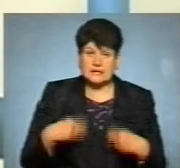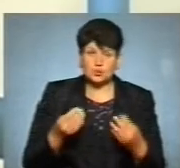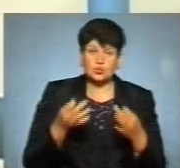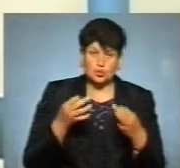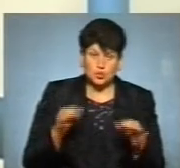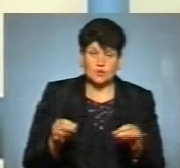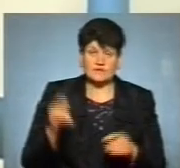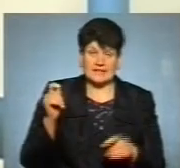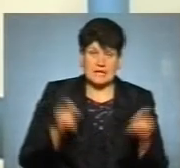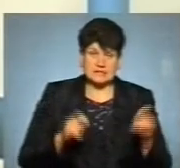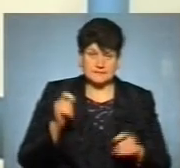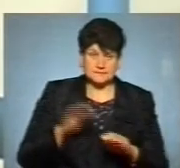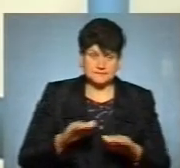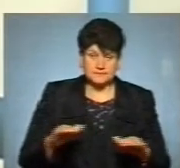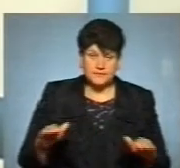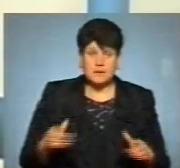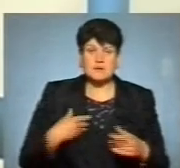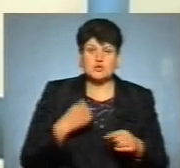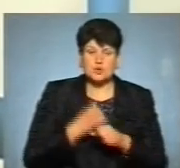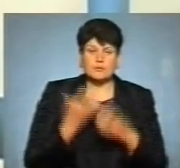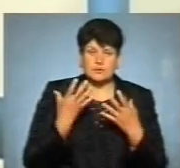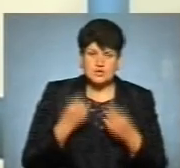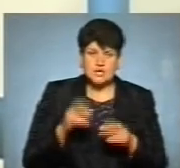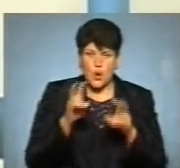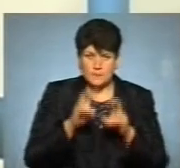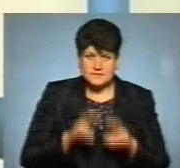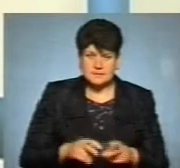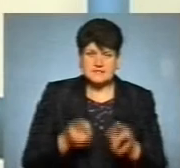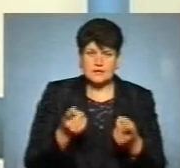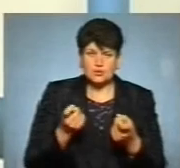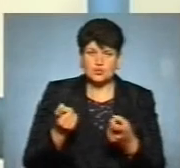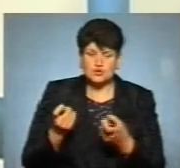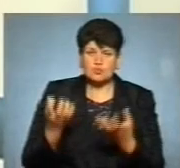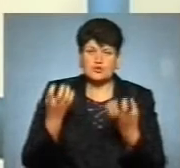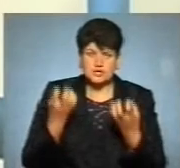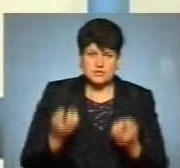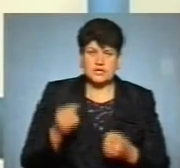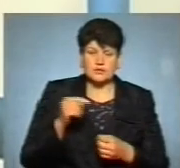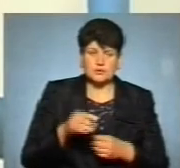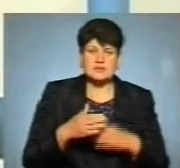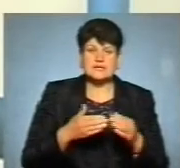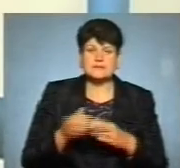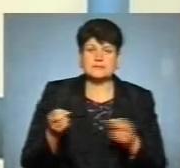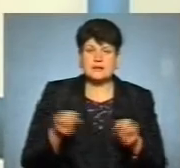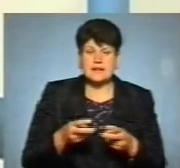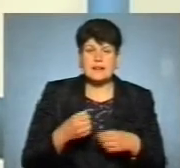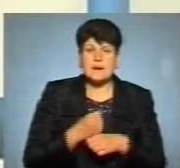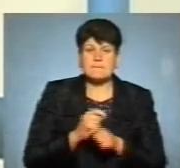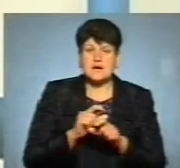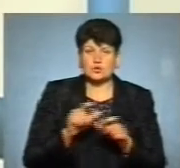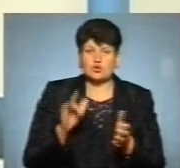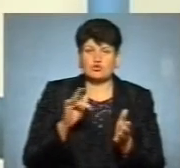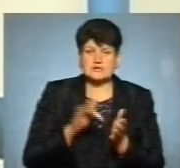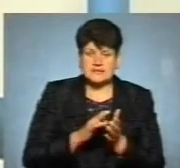на заїзди, знову ж таки, ми ще раз зробимо обстеження оздоровчих закладів, залучимо ще тоді фахівців із лабораторного центру